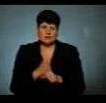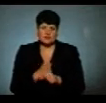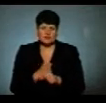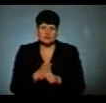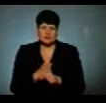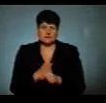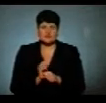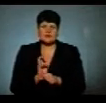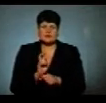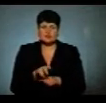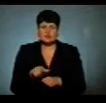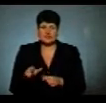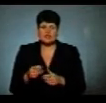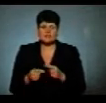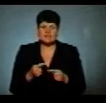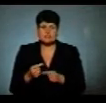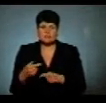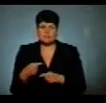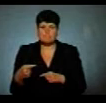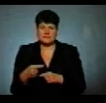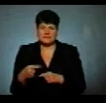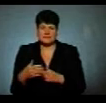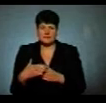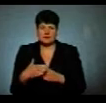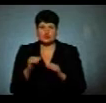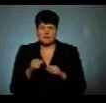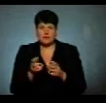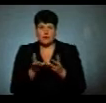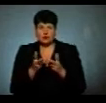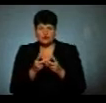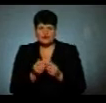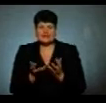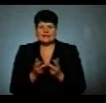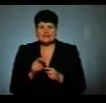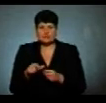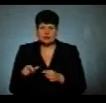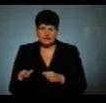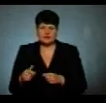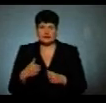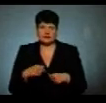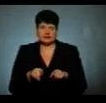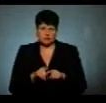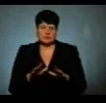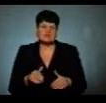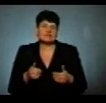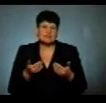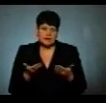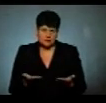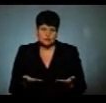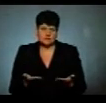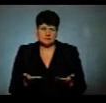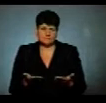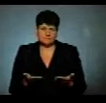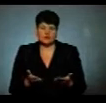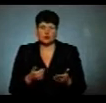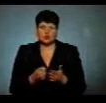захід пасажирів тільки через передні двері, для того, щоб водій міг проконтролювати кількість пасажирів. Але я таки теж звертаюся